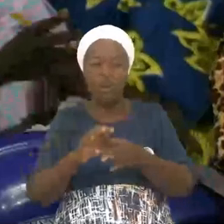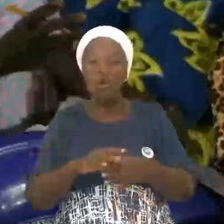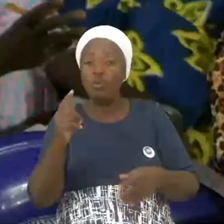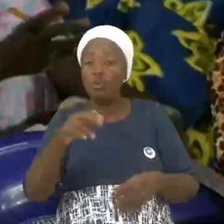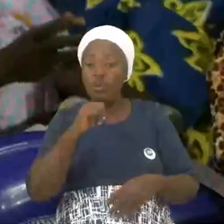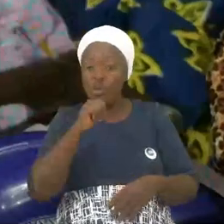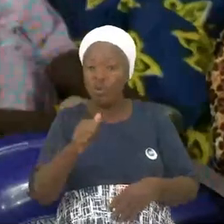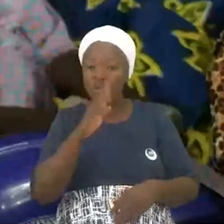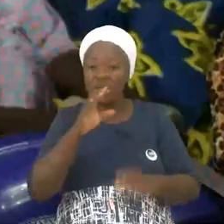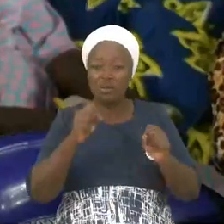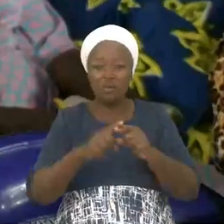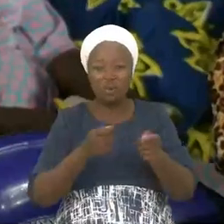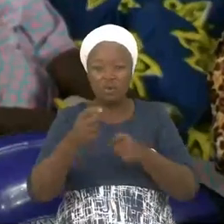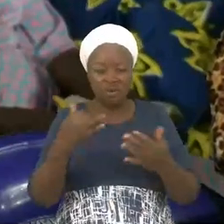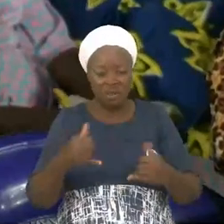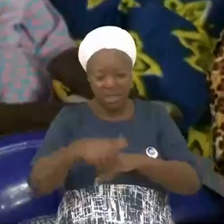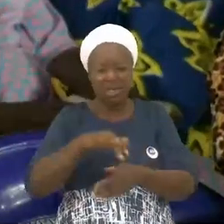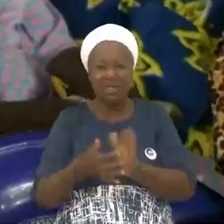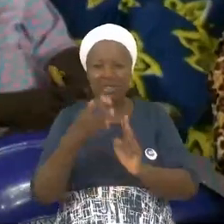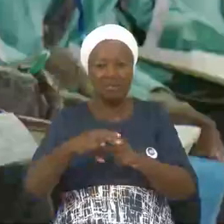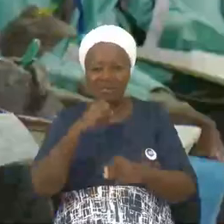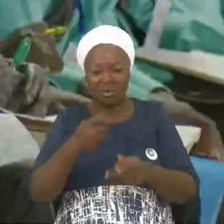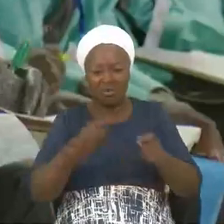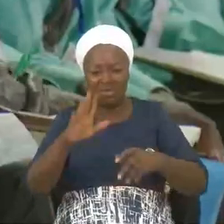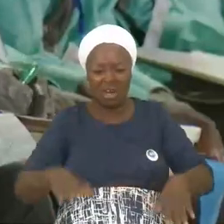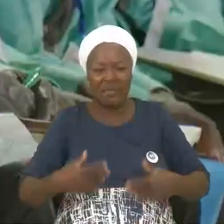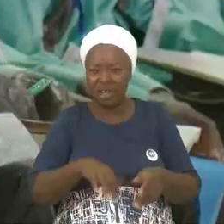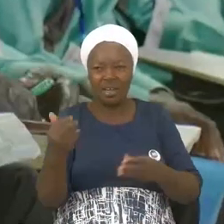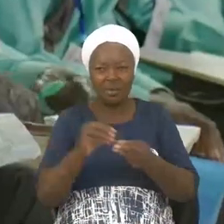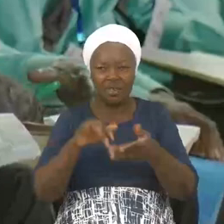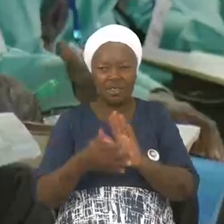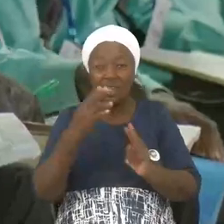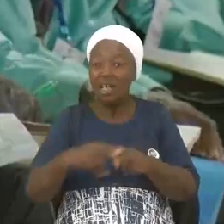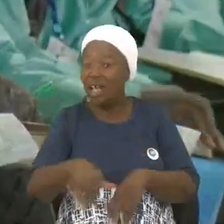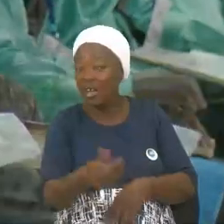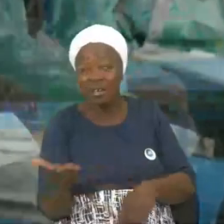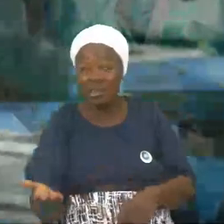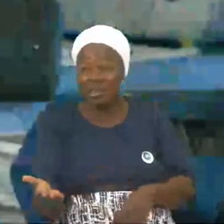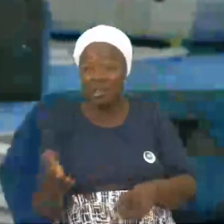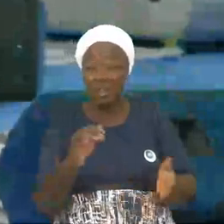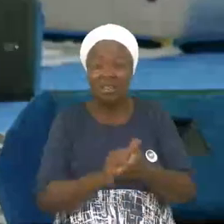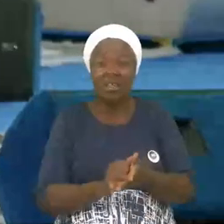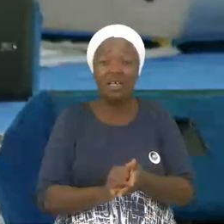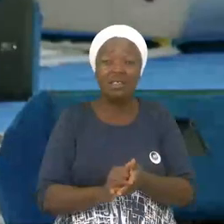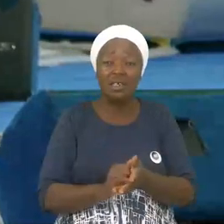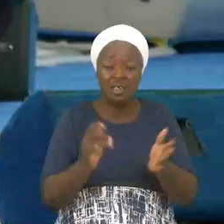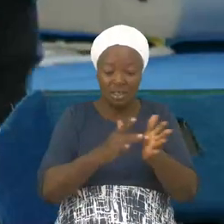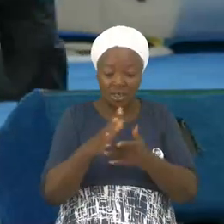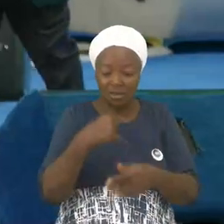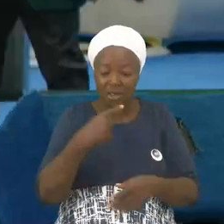merci, Satan te perdra ce soir. Il ne va plus contrôler ta vie.